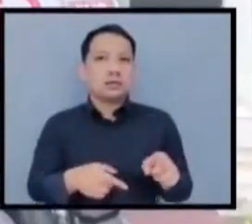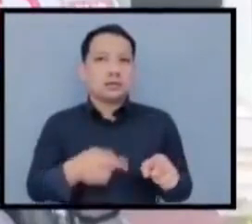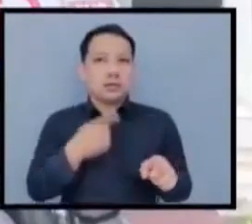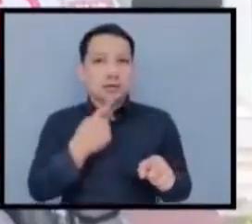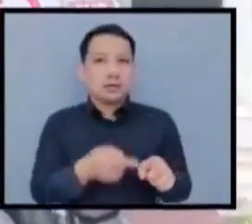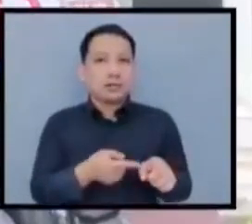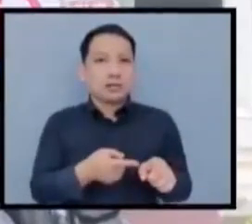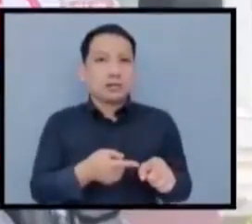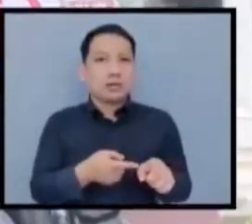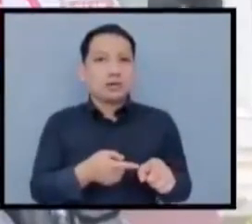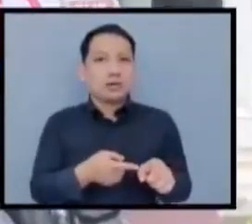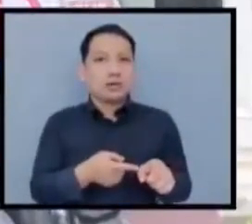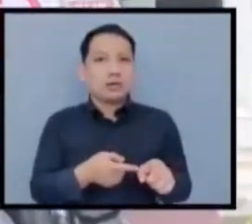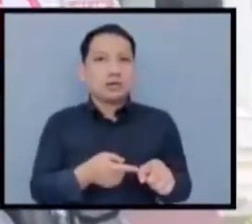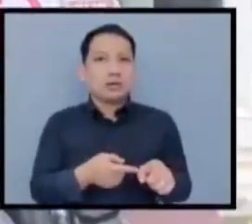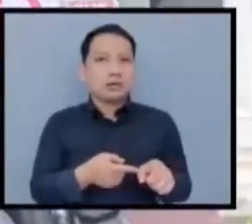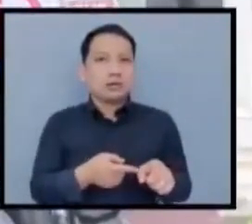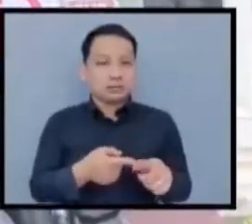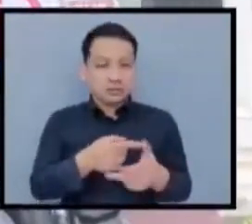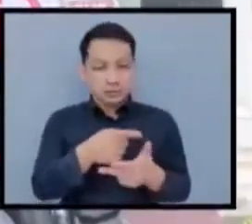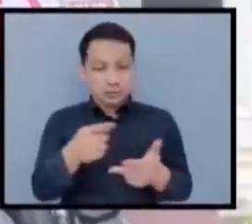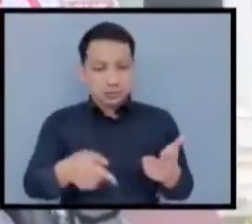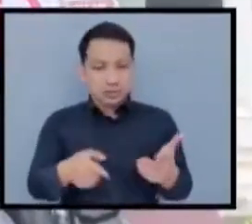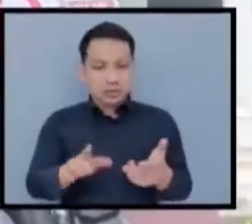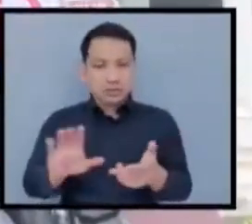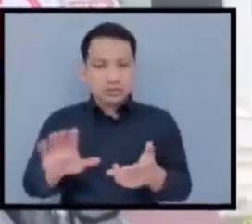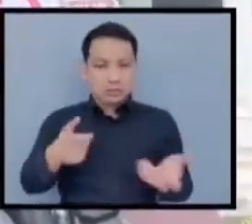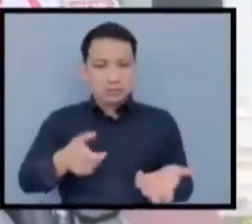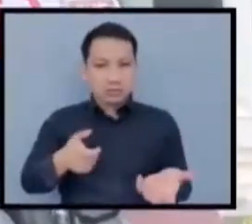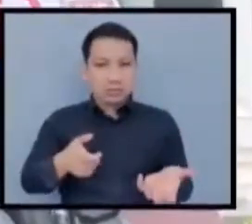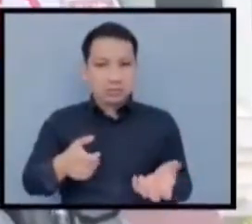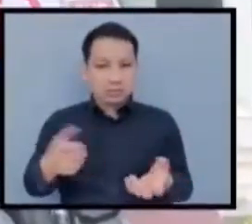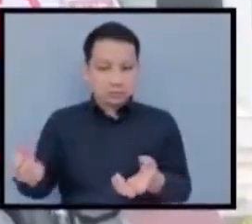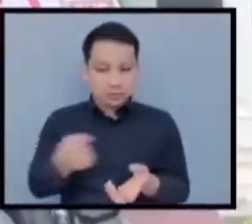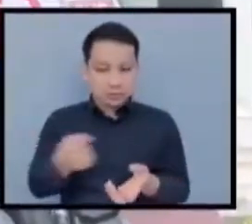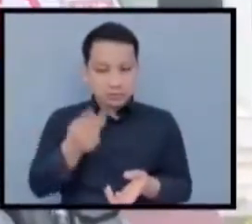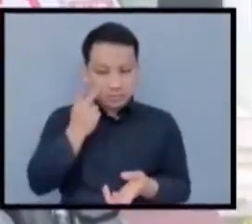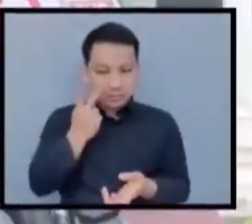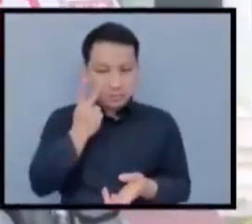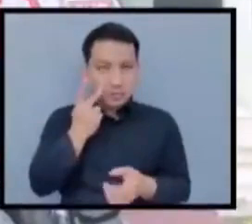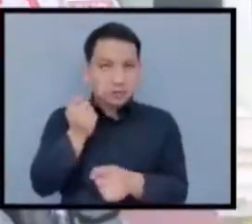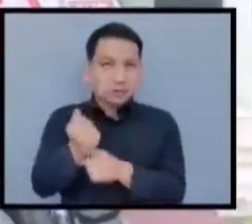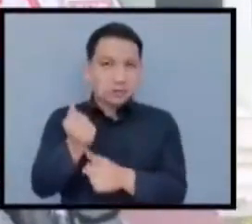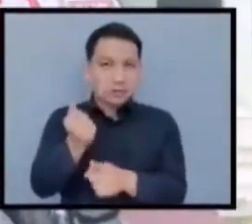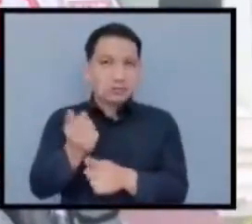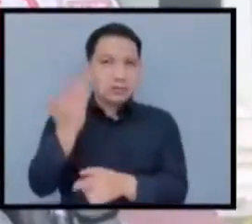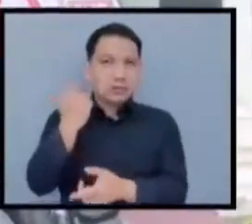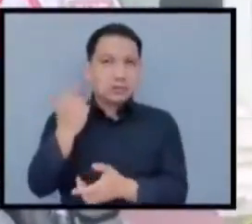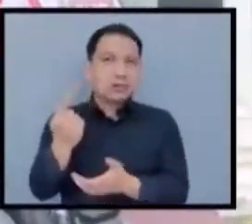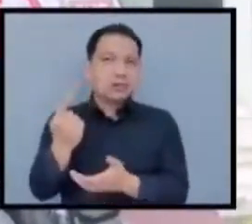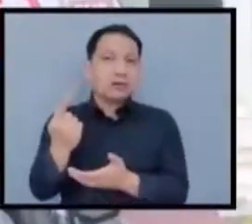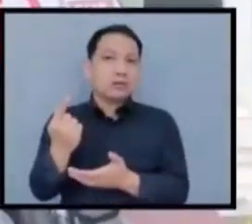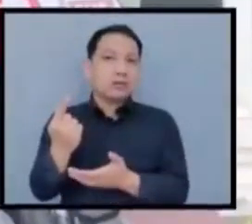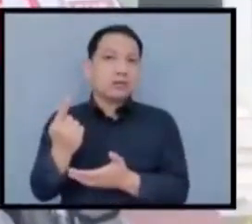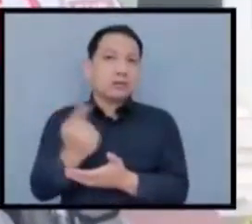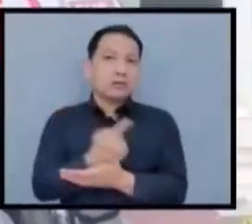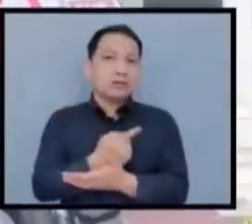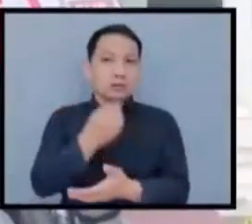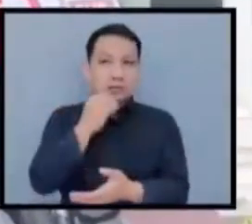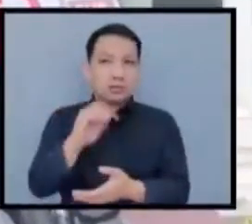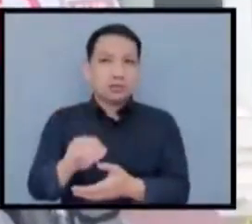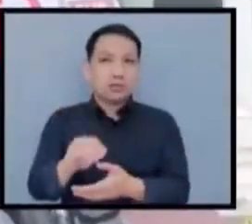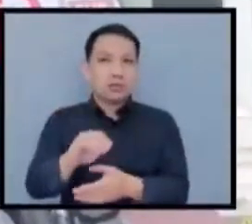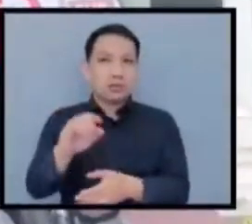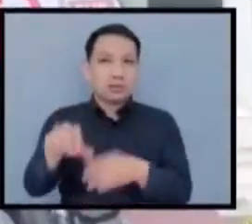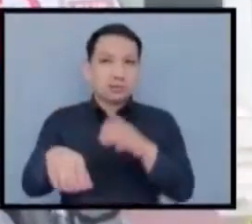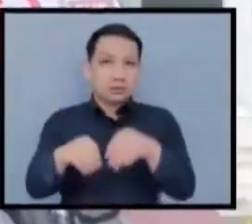na ang mga armas, alleged firearms na na-recover during the raid last time. Ang nag-utos daw na magbaon noon ay